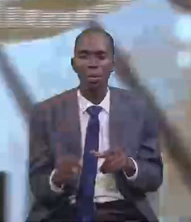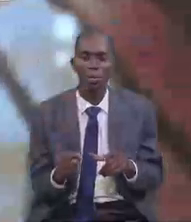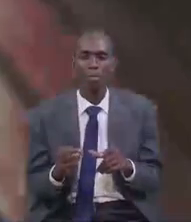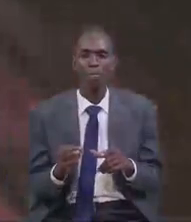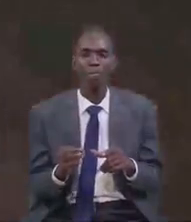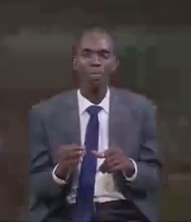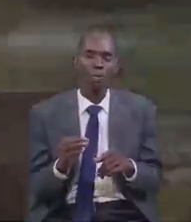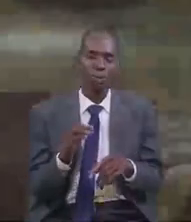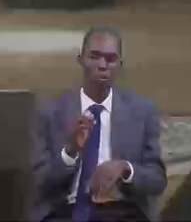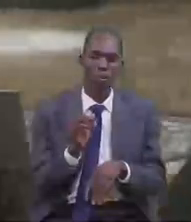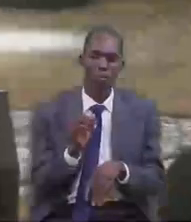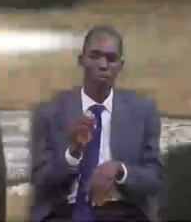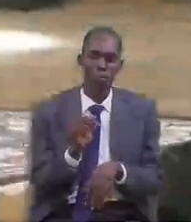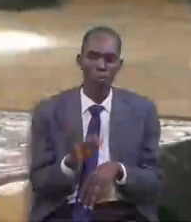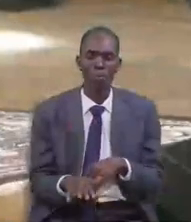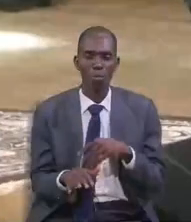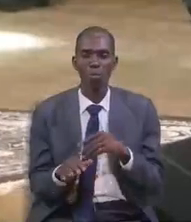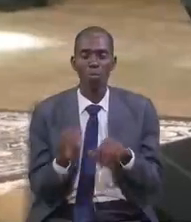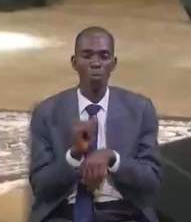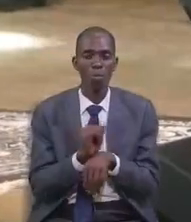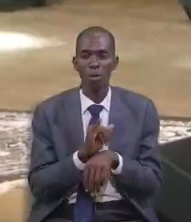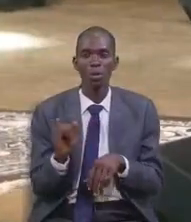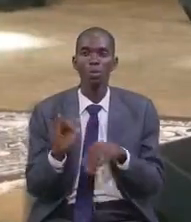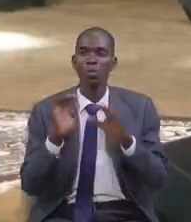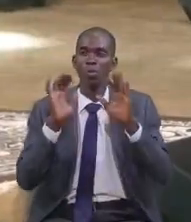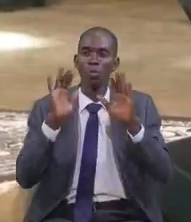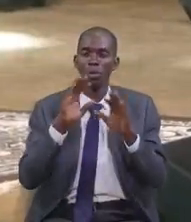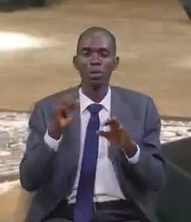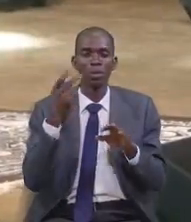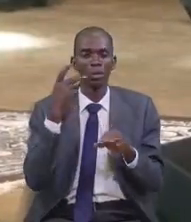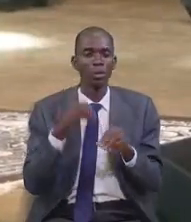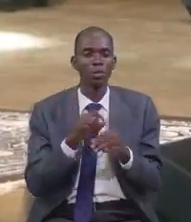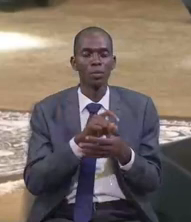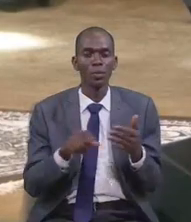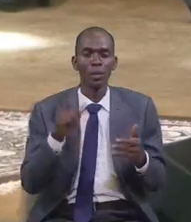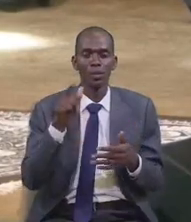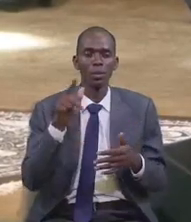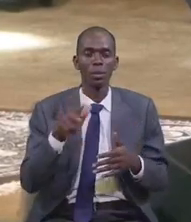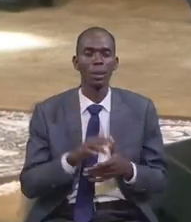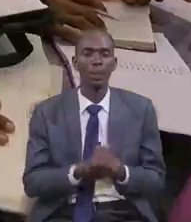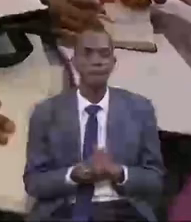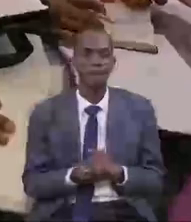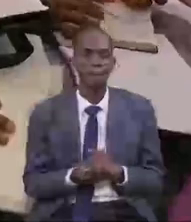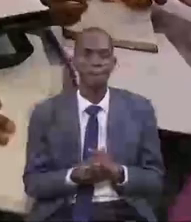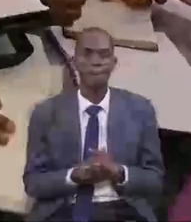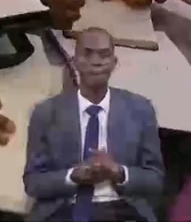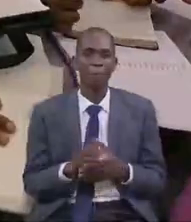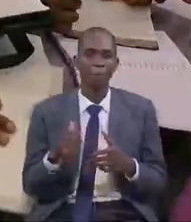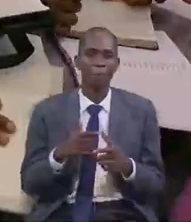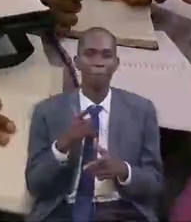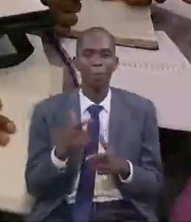faire des miracles. Oui, mais voilà le verset 23. 23 dit, alors je leur